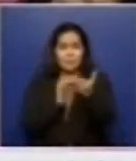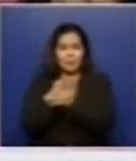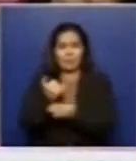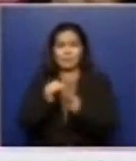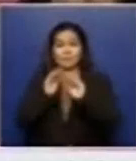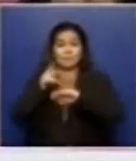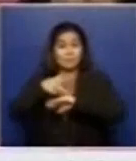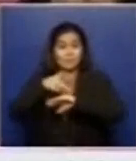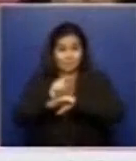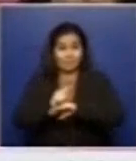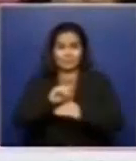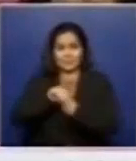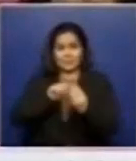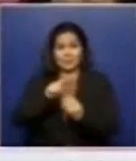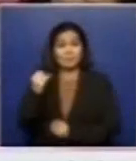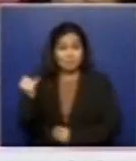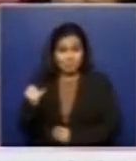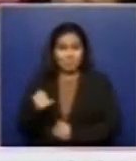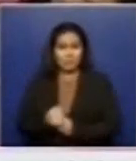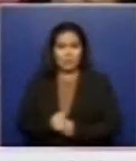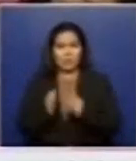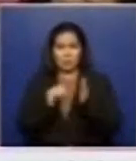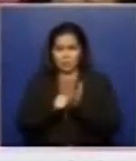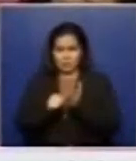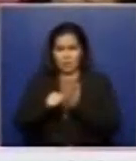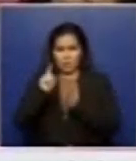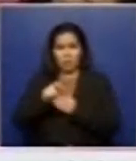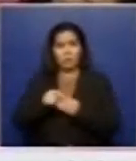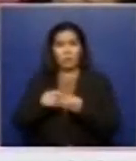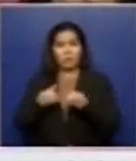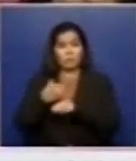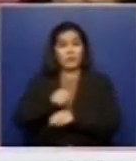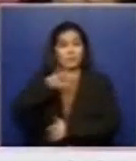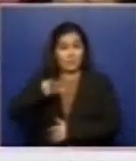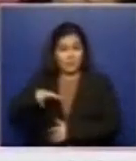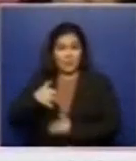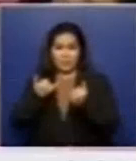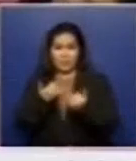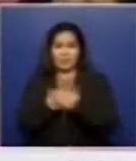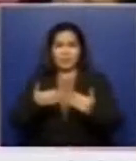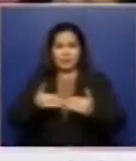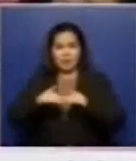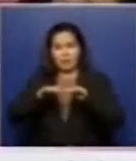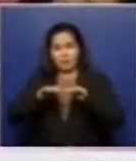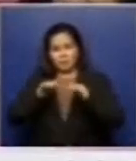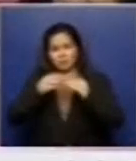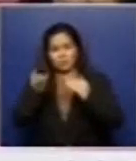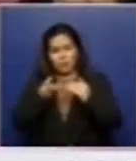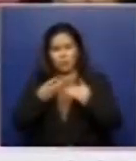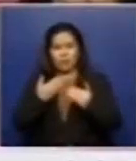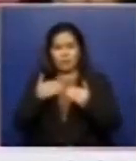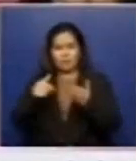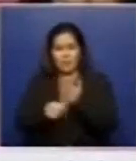พครับเศรษฐกิจแย่คนแก่ต้องพักเพื่อไทยวันนี้รายได้ลดลงเก็บภาษีไม่เข้